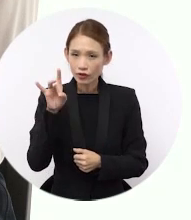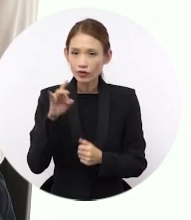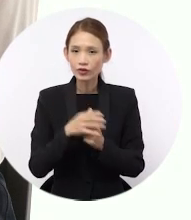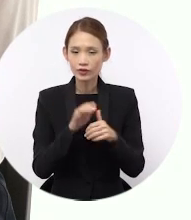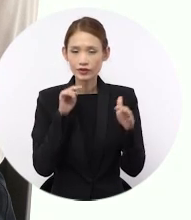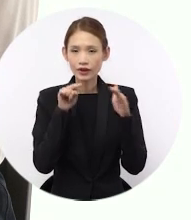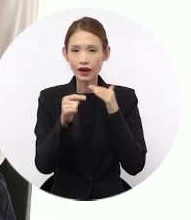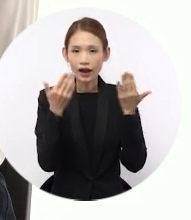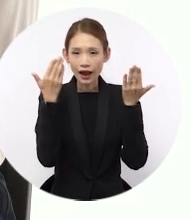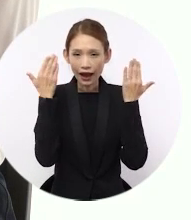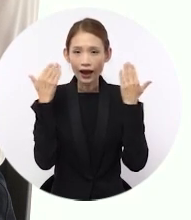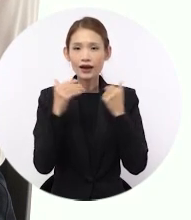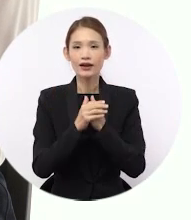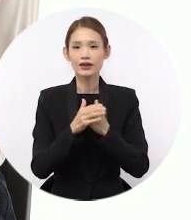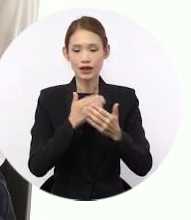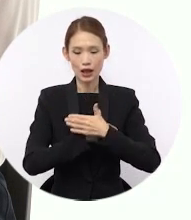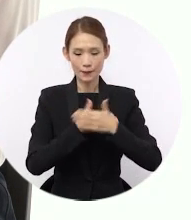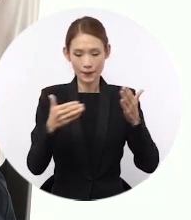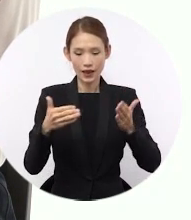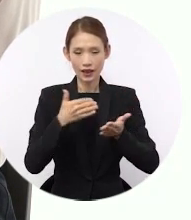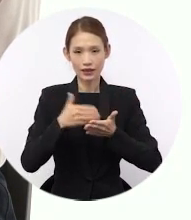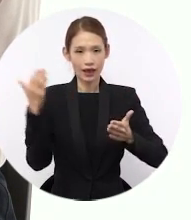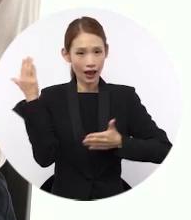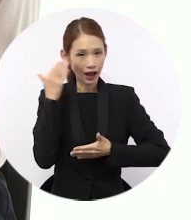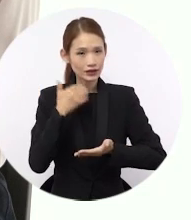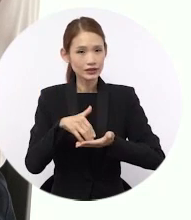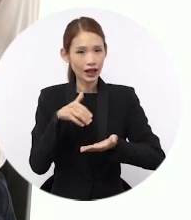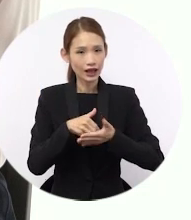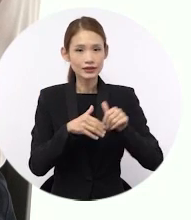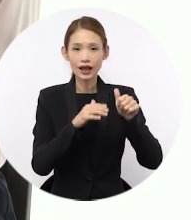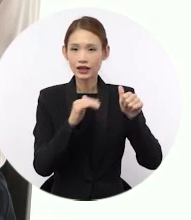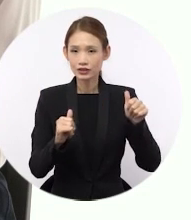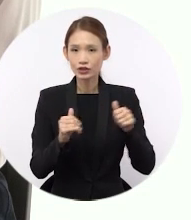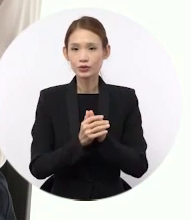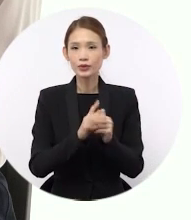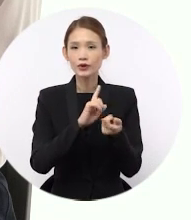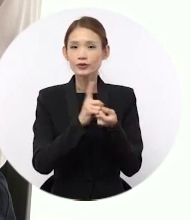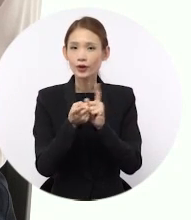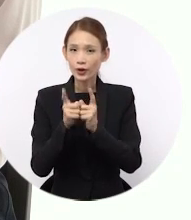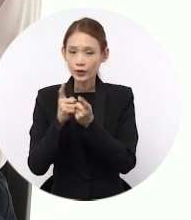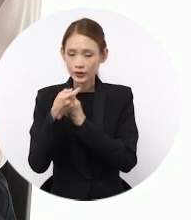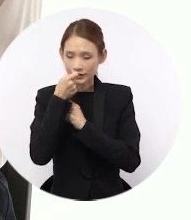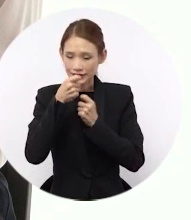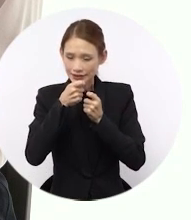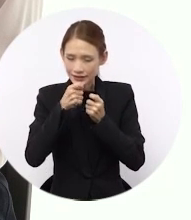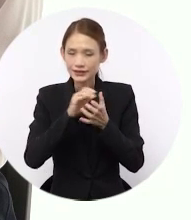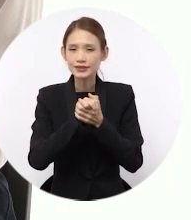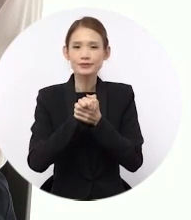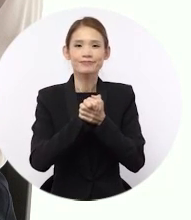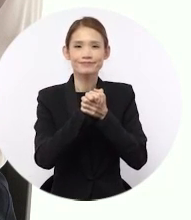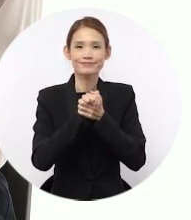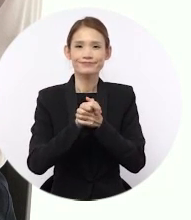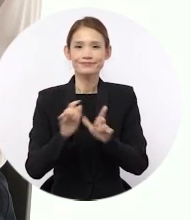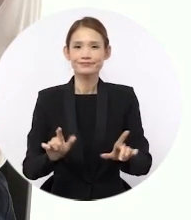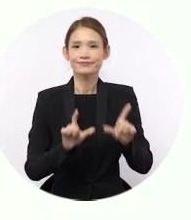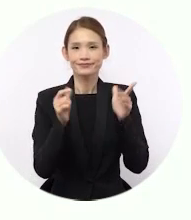처음 들어갔던 학교는 한 반에 학생이 5명뿐이었고 우리는 서로서로 친하게 잘